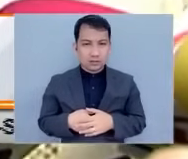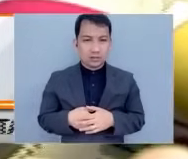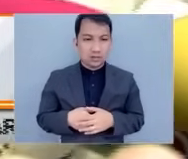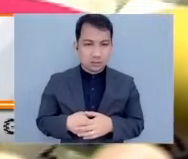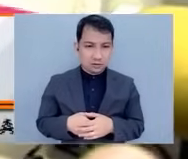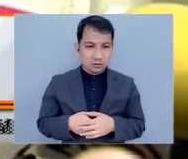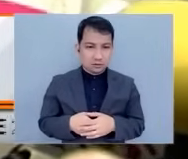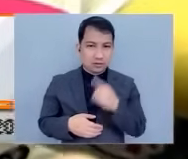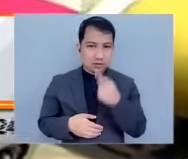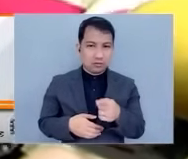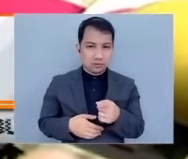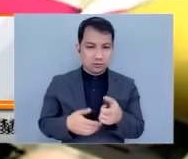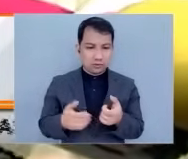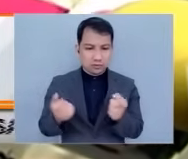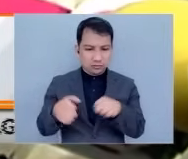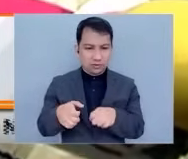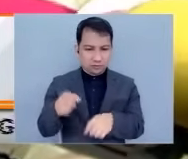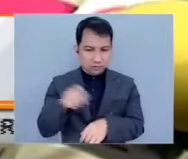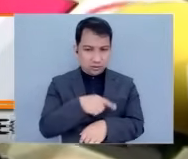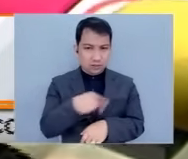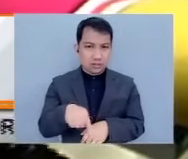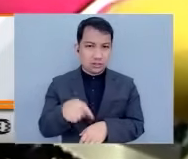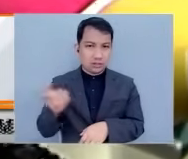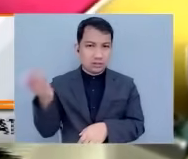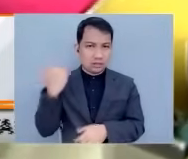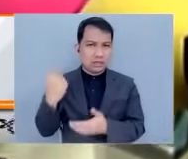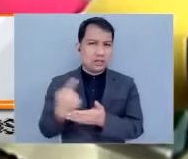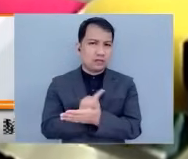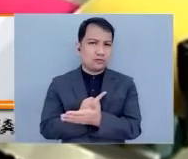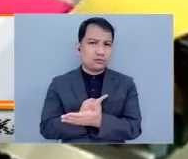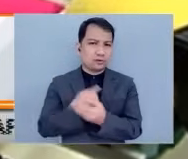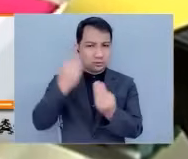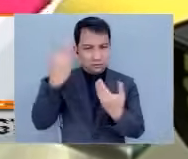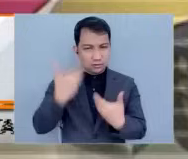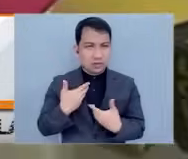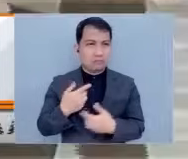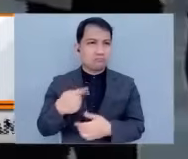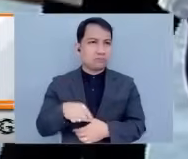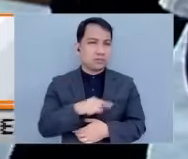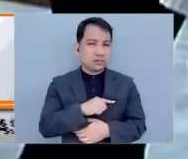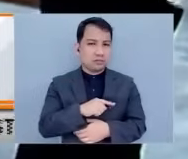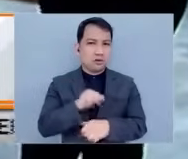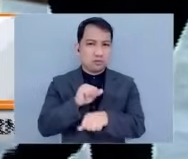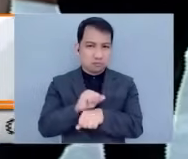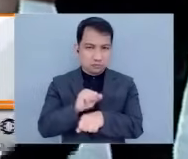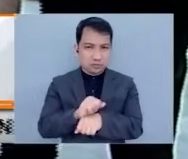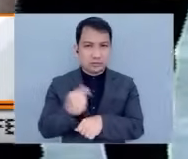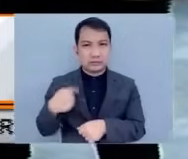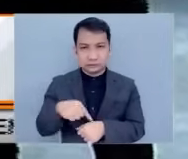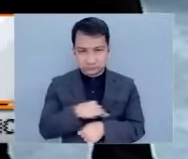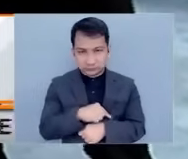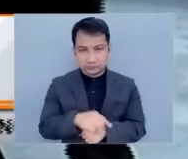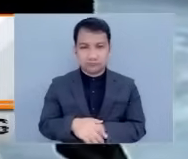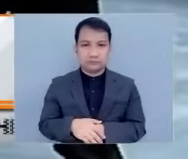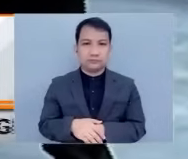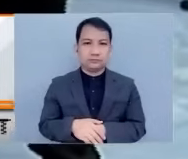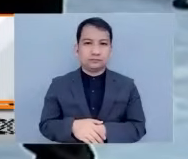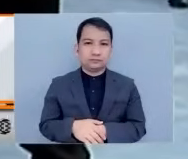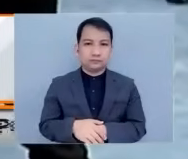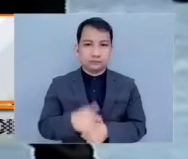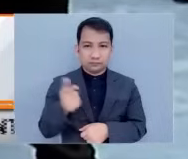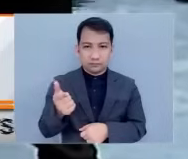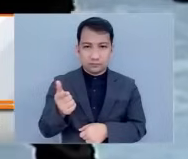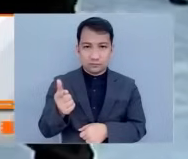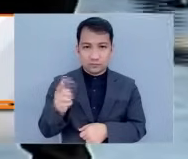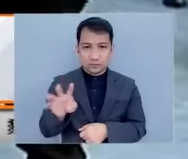Senate. Nalaman ko pa yan last week pa. So sa amin, trabaho lang kami. Sa 24 na miyembro ng